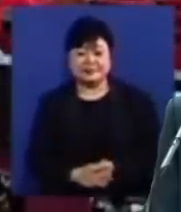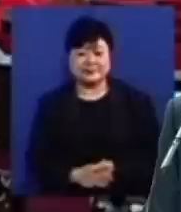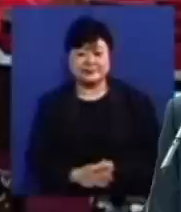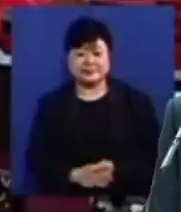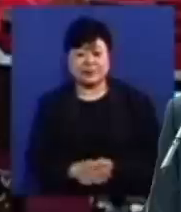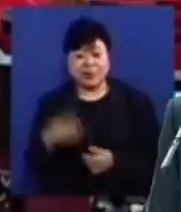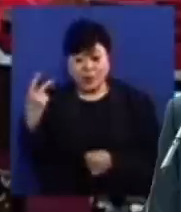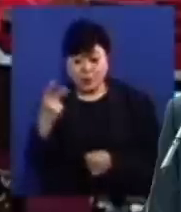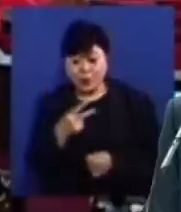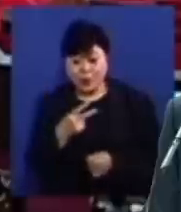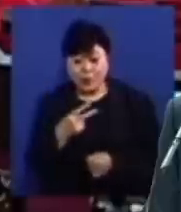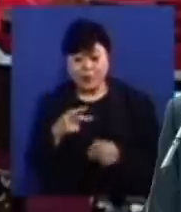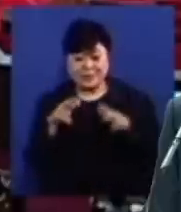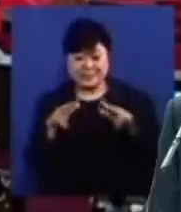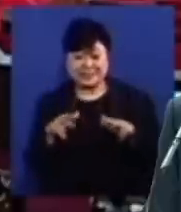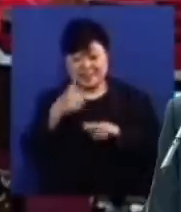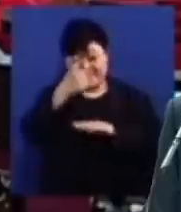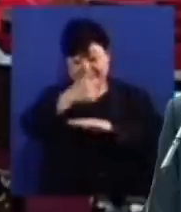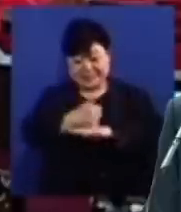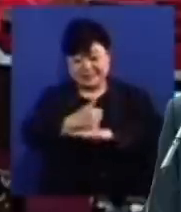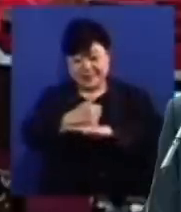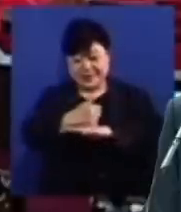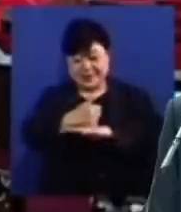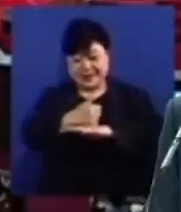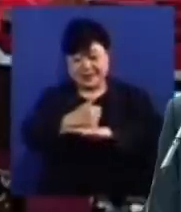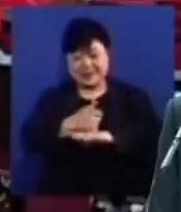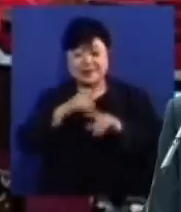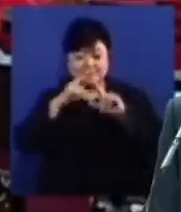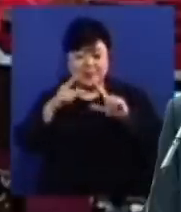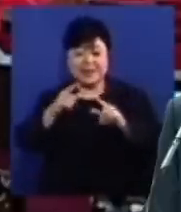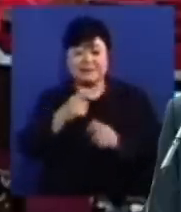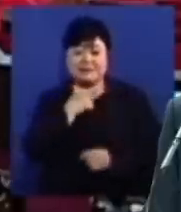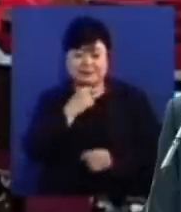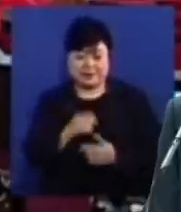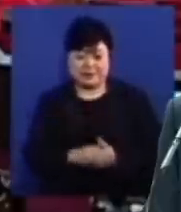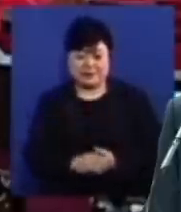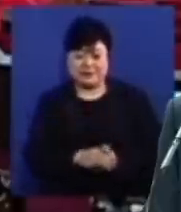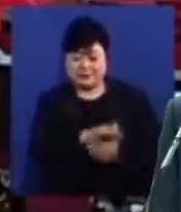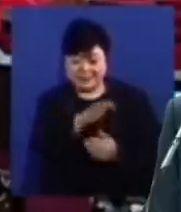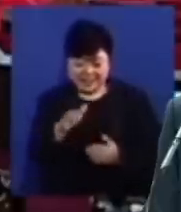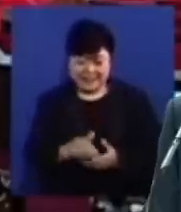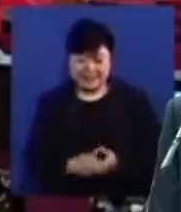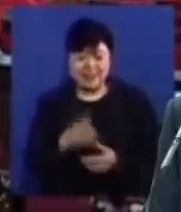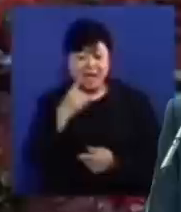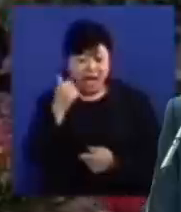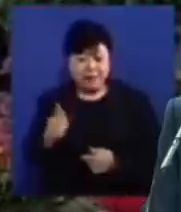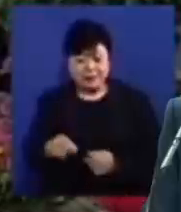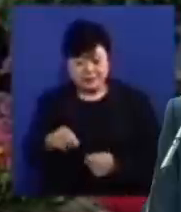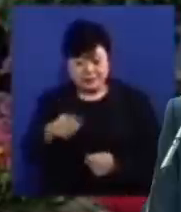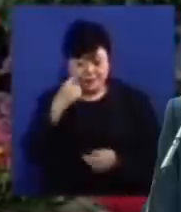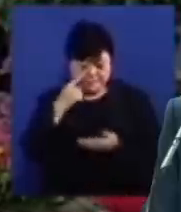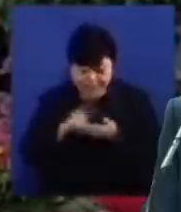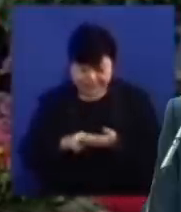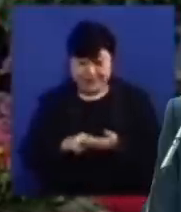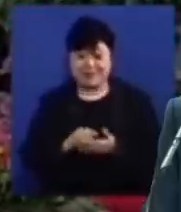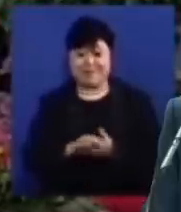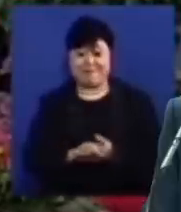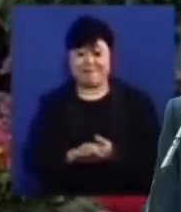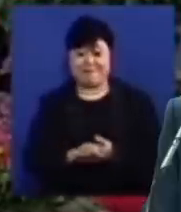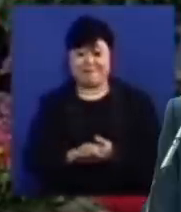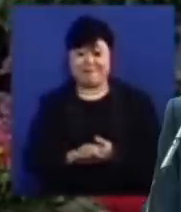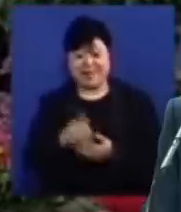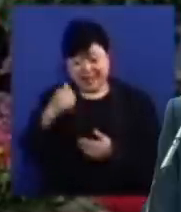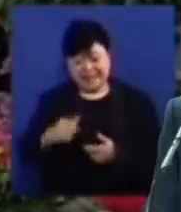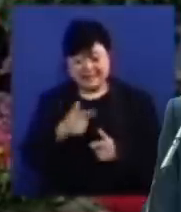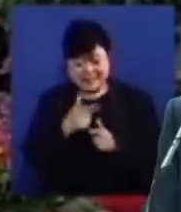그리고 이제 마지막으로 여러분께 말씀하고 싶은 것은, 우리가 아버지를 발견하고